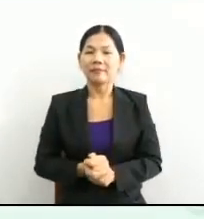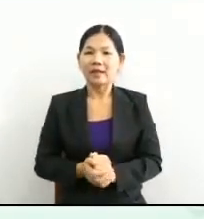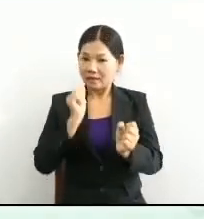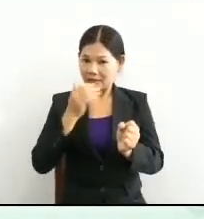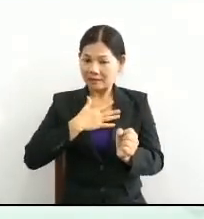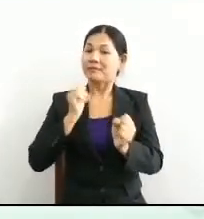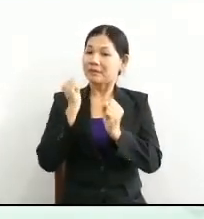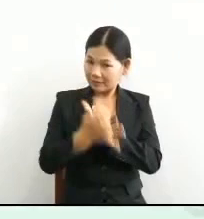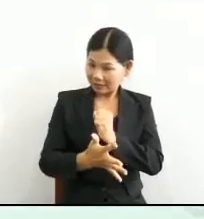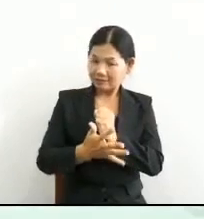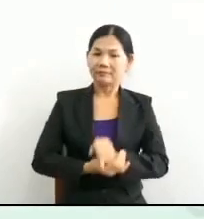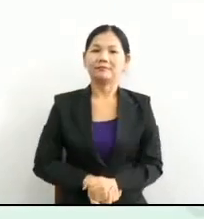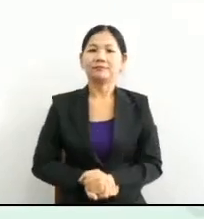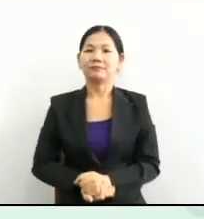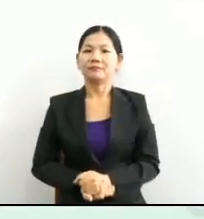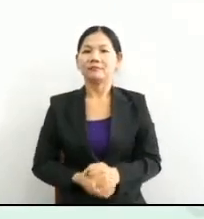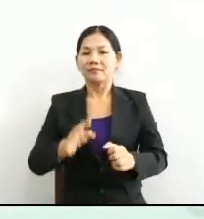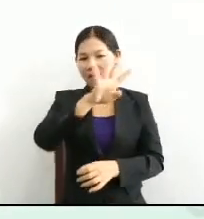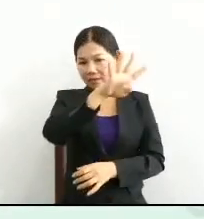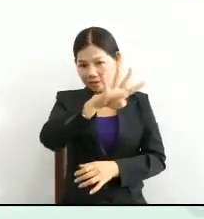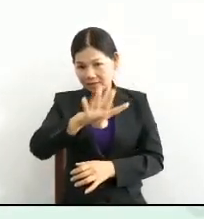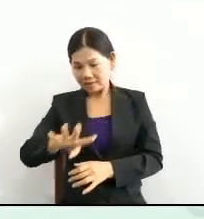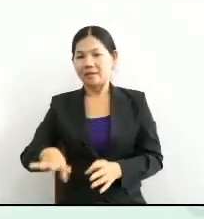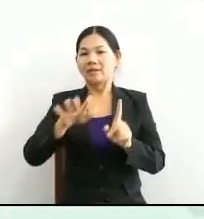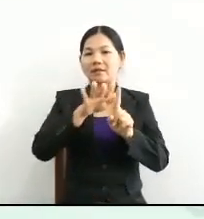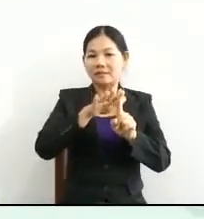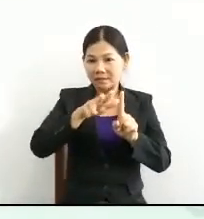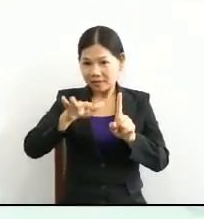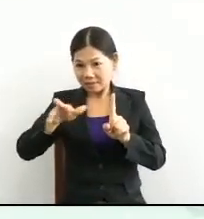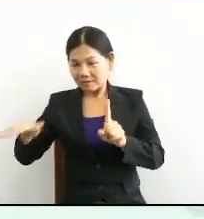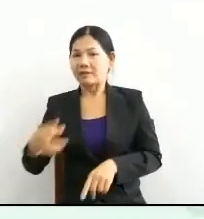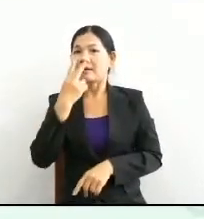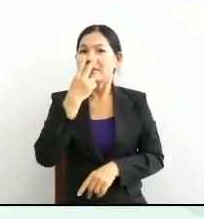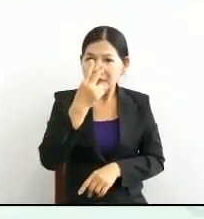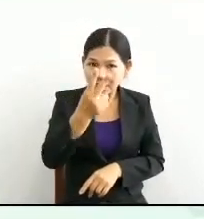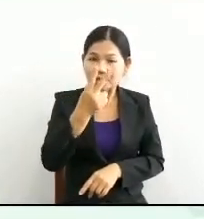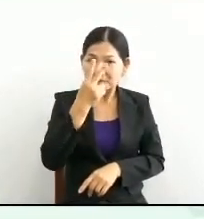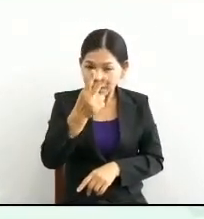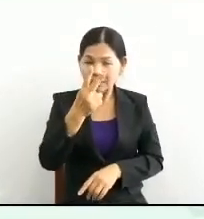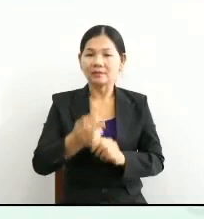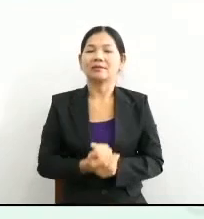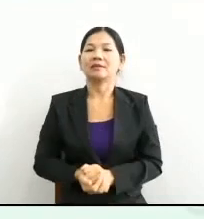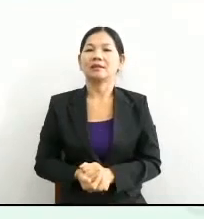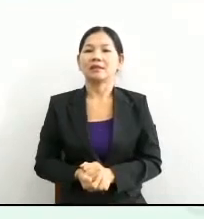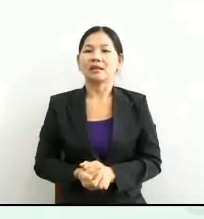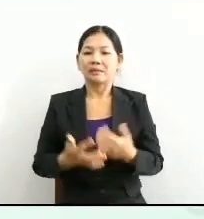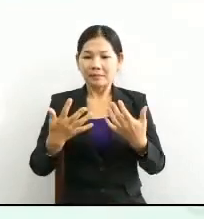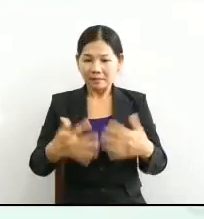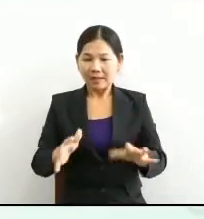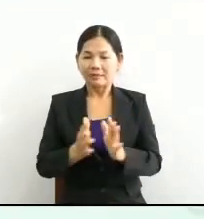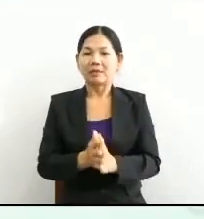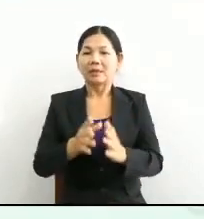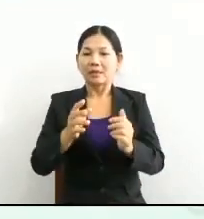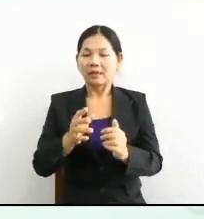chọc đám. Sao xe sắp chọn con mơ đã dựa chất tốc nạn nè con nè. Dương bàn riêng như rốt rồi, hai ca bị